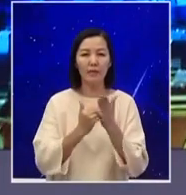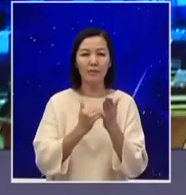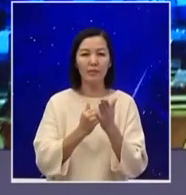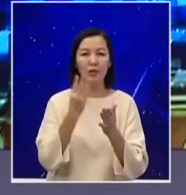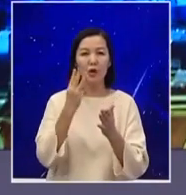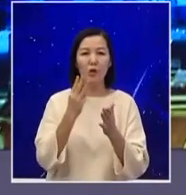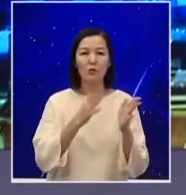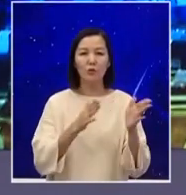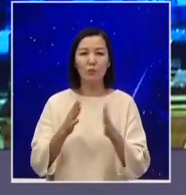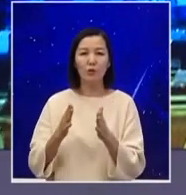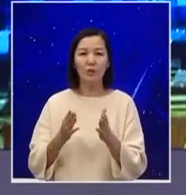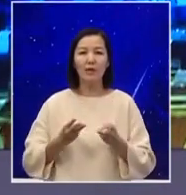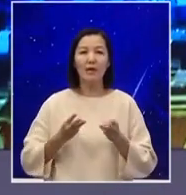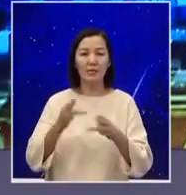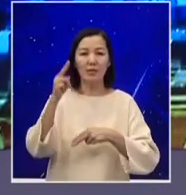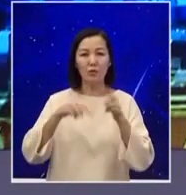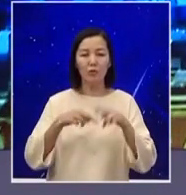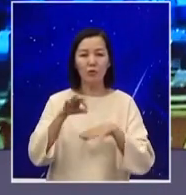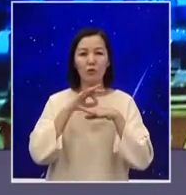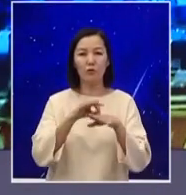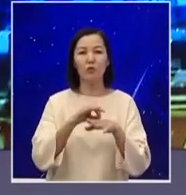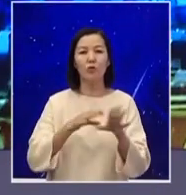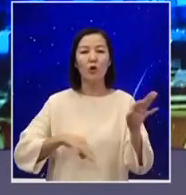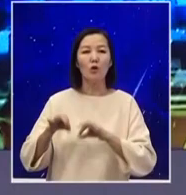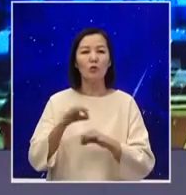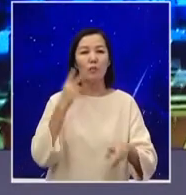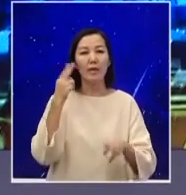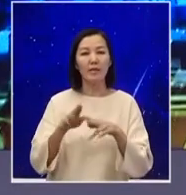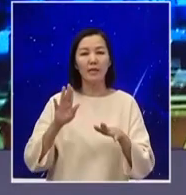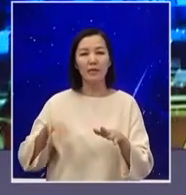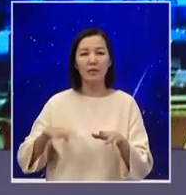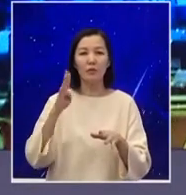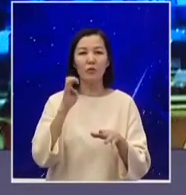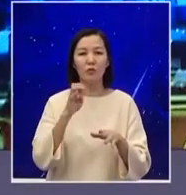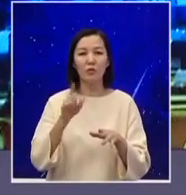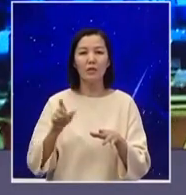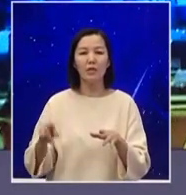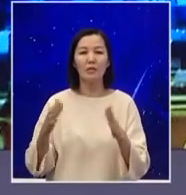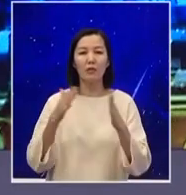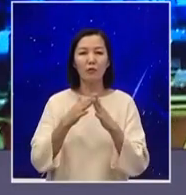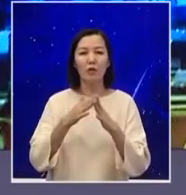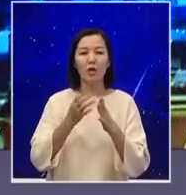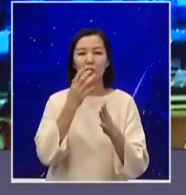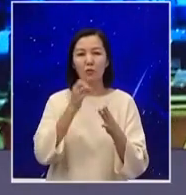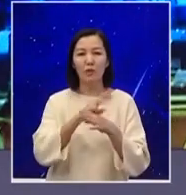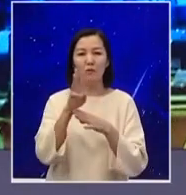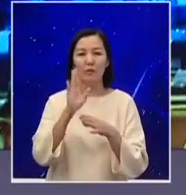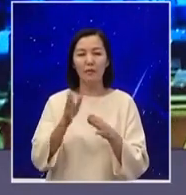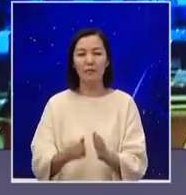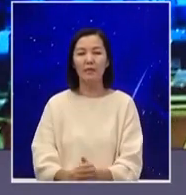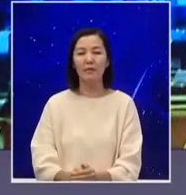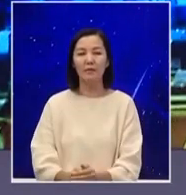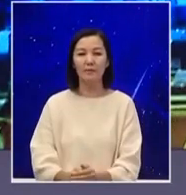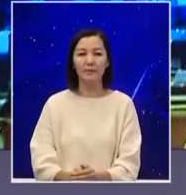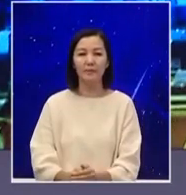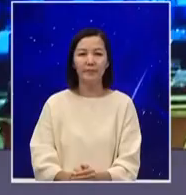бағдарламасы шеңберінде 3 блокты модульді қазандық құрылысы жүргізілуде. Жоба аяқталғаннан кейін 400-ден астам абонент тұрақты